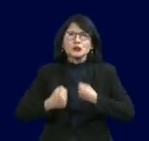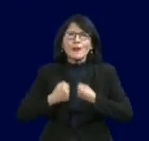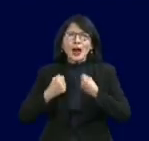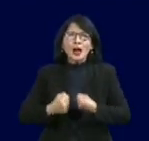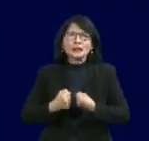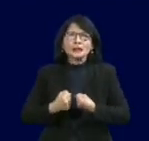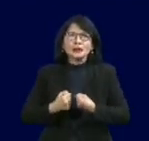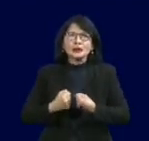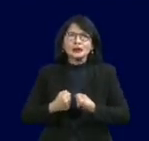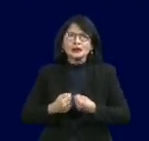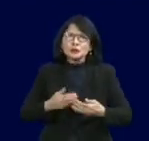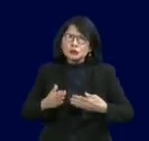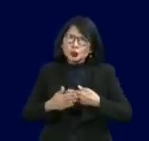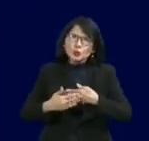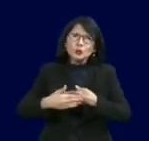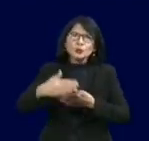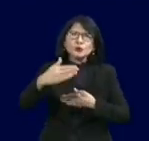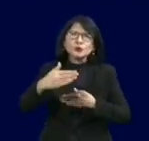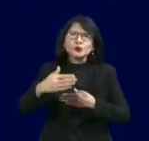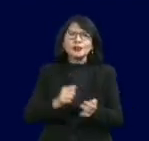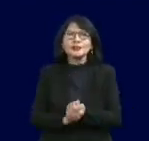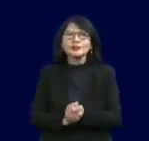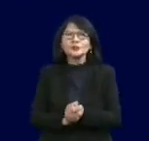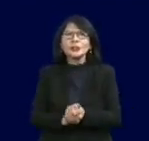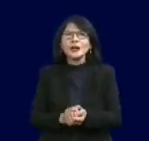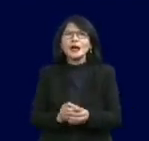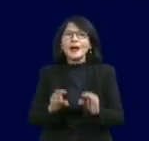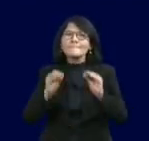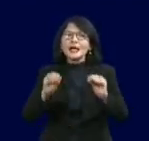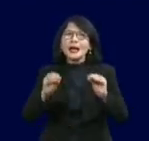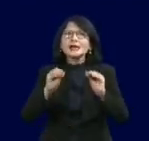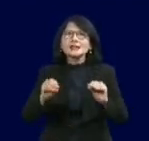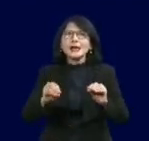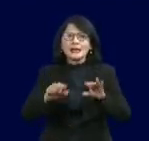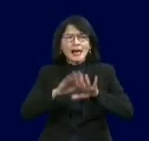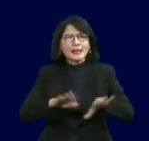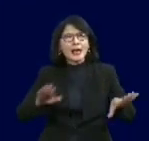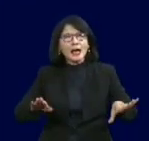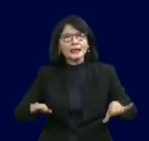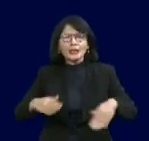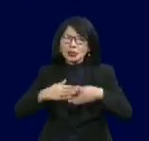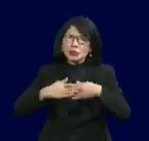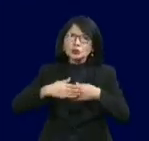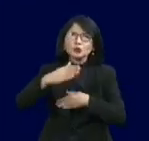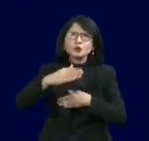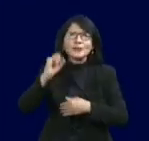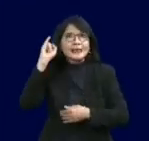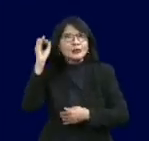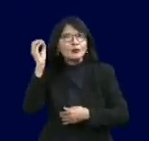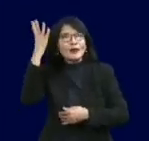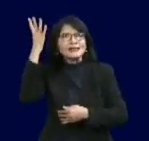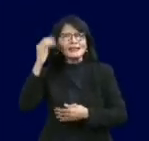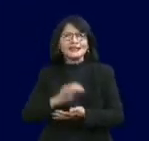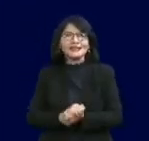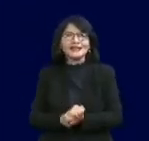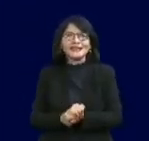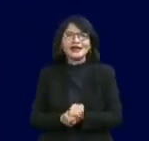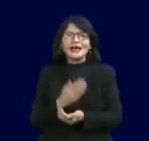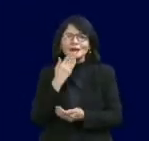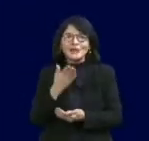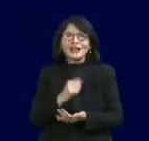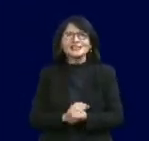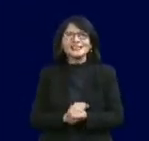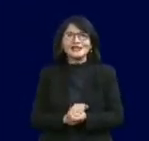mereka untuk terus mendidik anak-anak kita, untuk terus berinovasi di bidang pendidikan. Terima kasih.